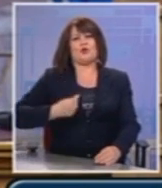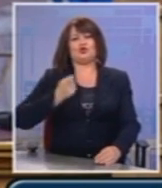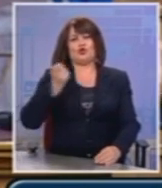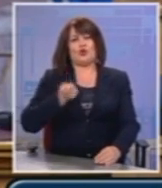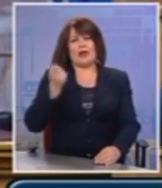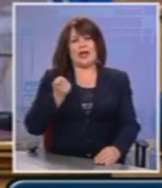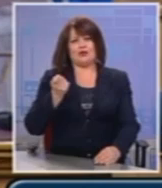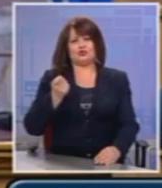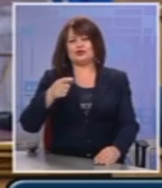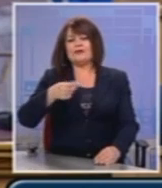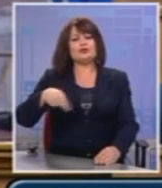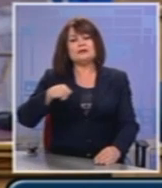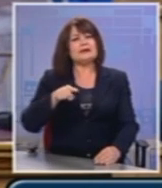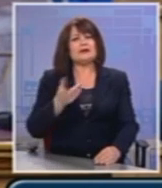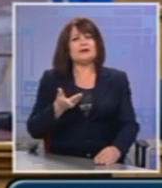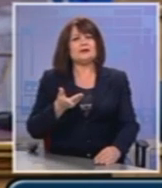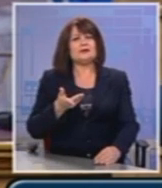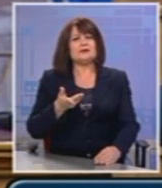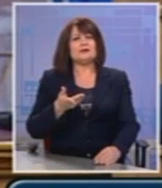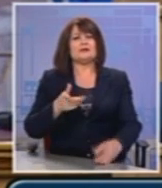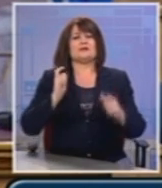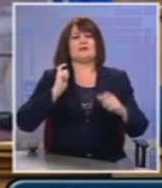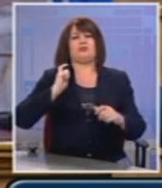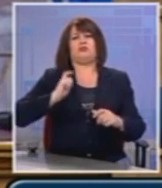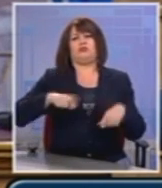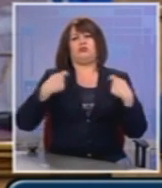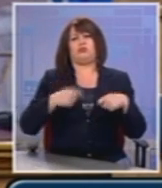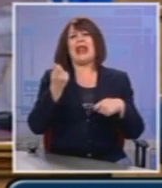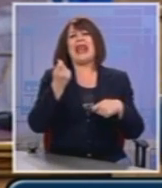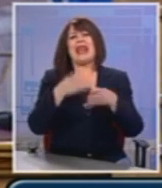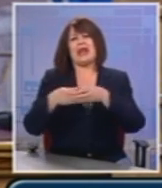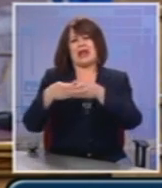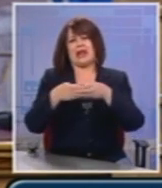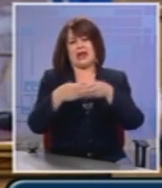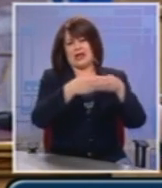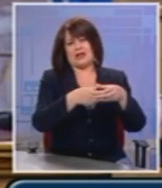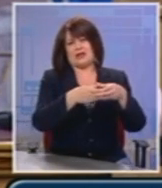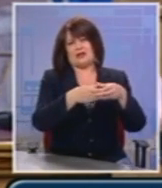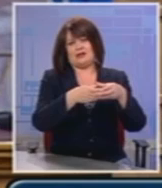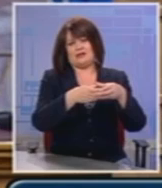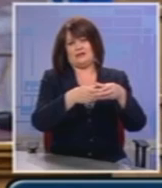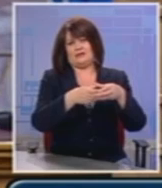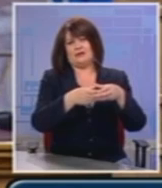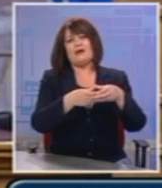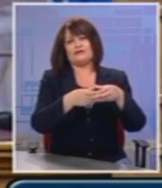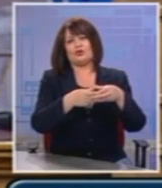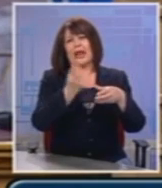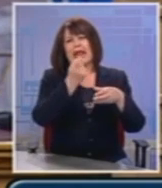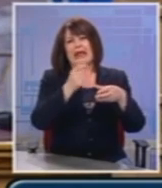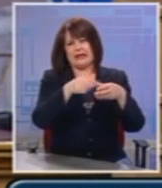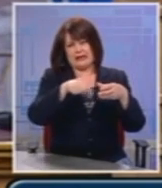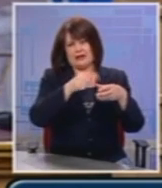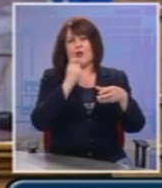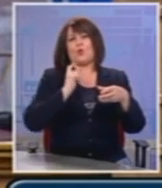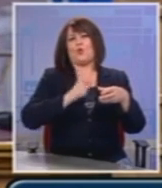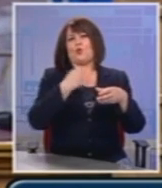πλευρά δεν είναι τίποτε άλλο παρά ο πλούτος των λίγων από την άλλη πλευρά είναι μια σχέση μεταξύ αυτών των δύο πλευρών δεν